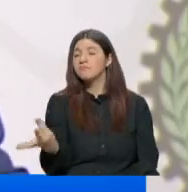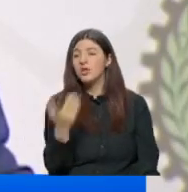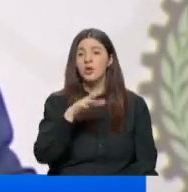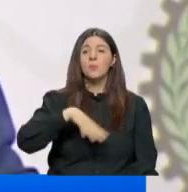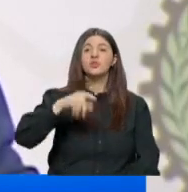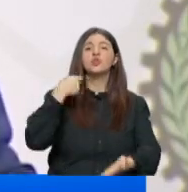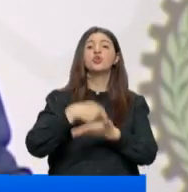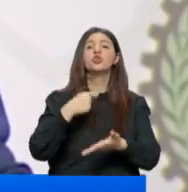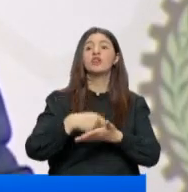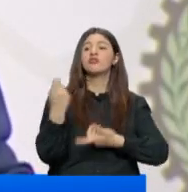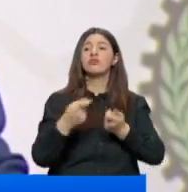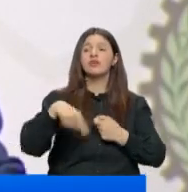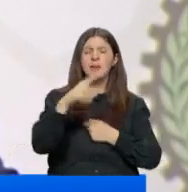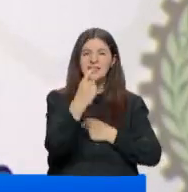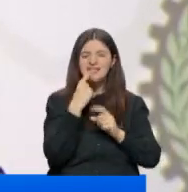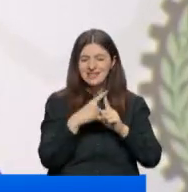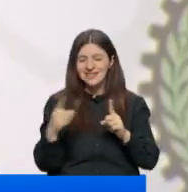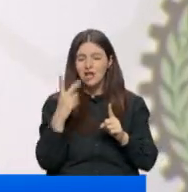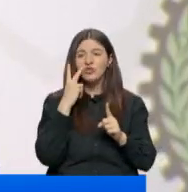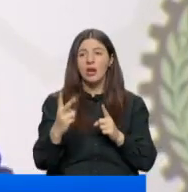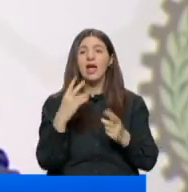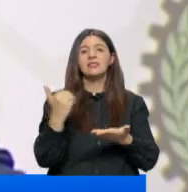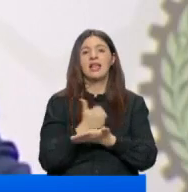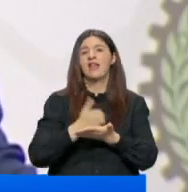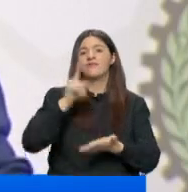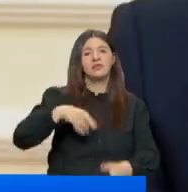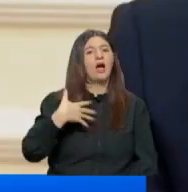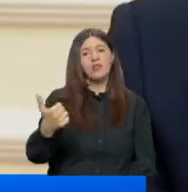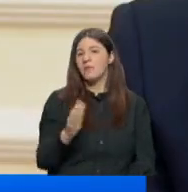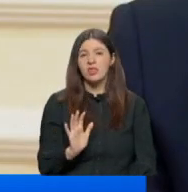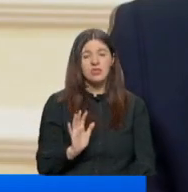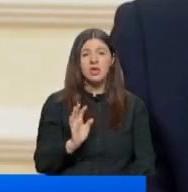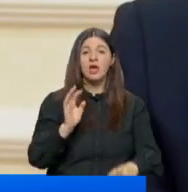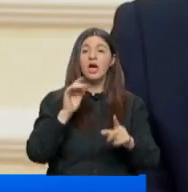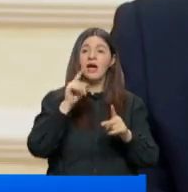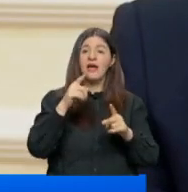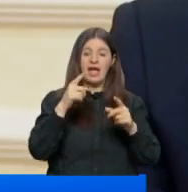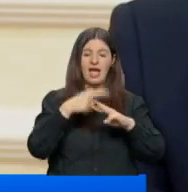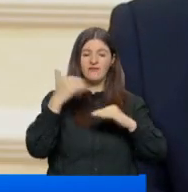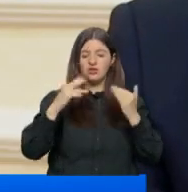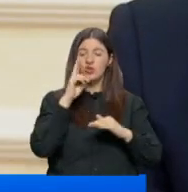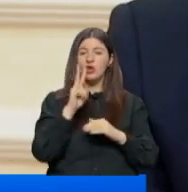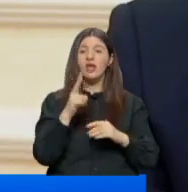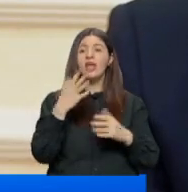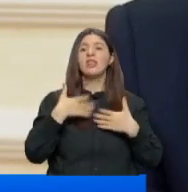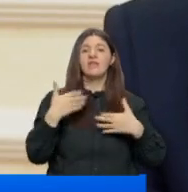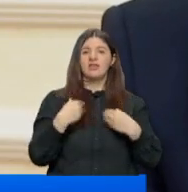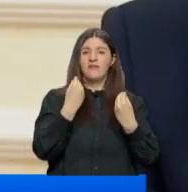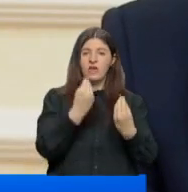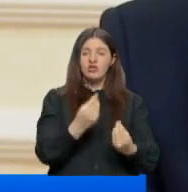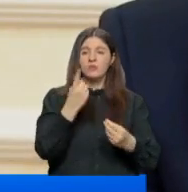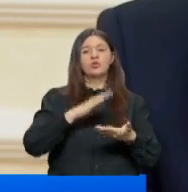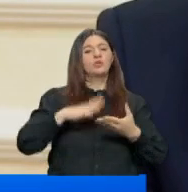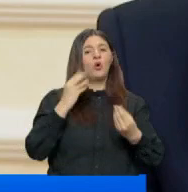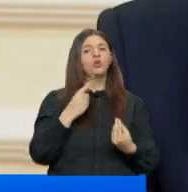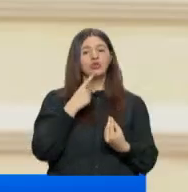bütün ücretlilerden bir yıl süreyle gelir vergisi almayalım. Enflasyon çerçevesinde nefes aldıracak bir düzenleme